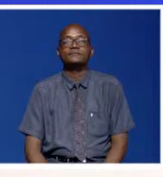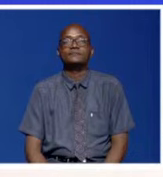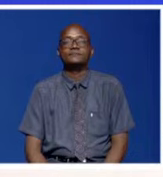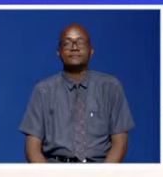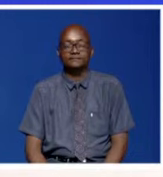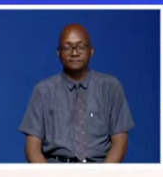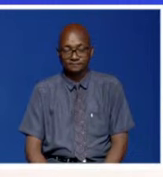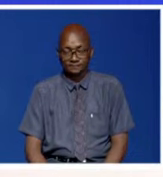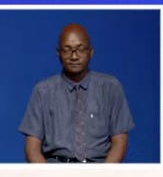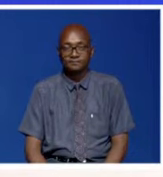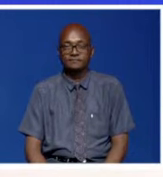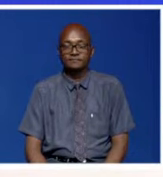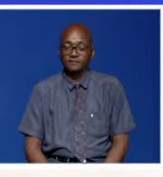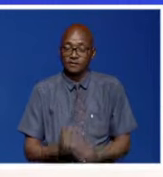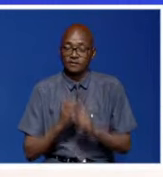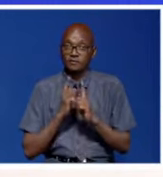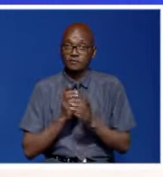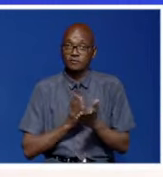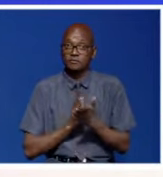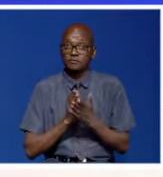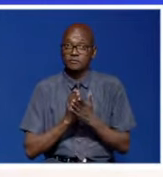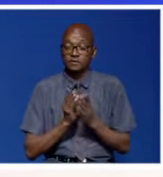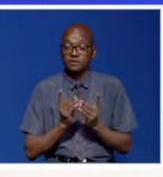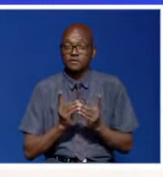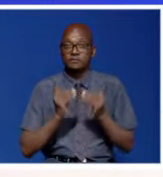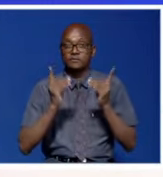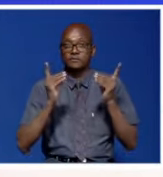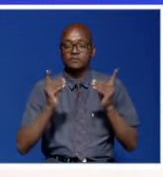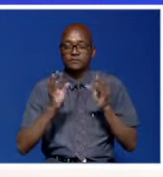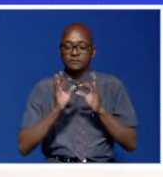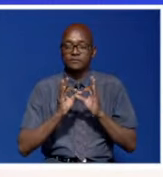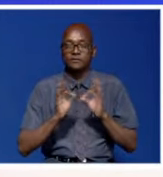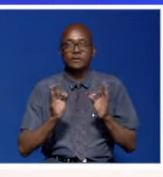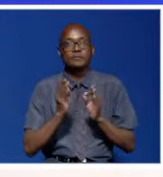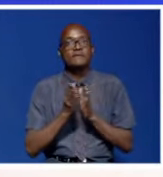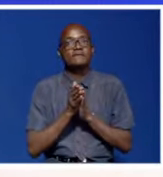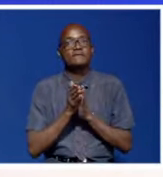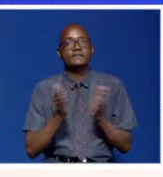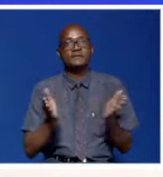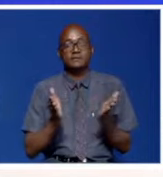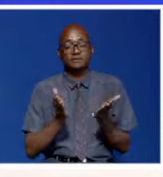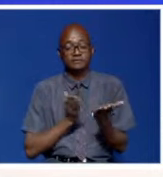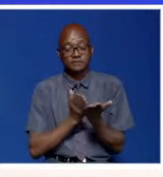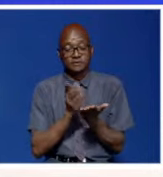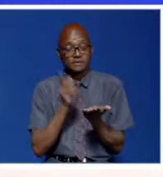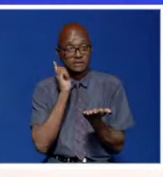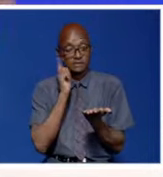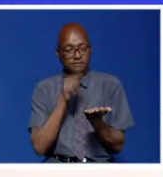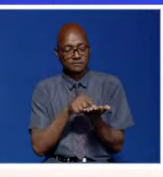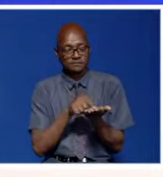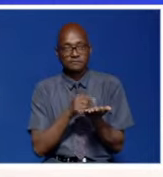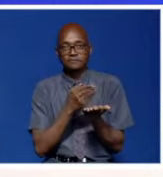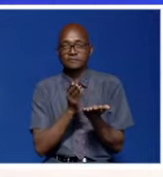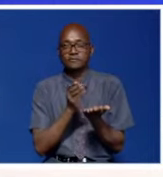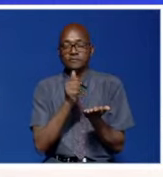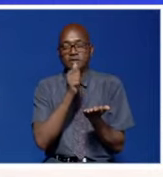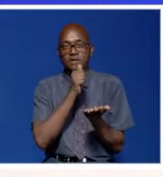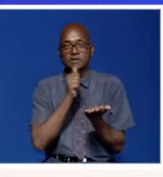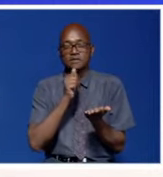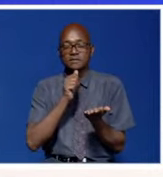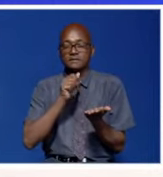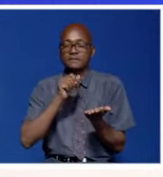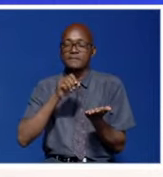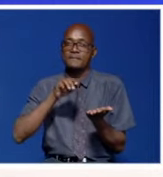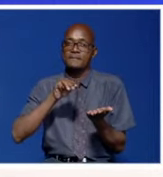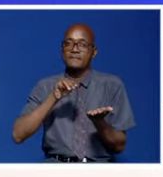Naam, pamoja na kufuatilia kwa kutumia kisimbuzi chako bora cha Azam na fursa nyingine kama hiyo kupitia kiganjani kwako kwa kufungua app yetu ya Azam TV